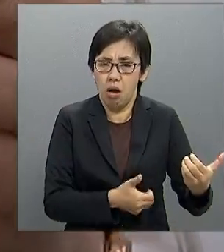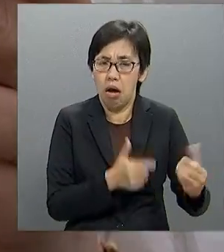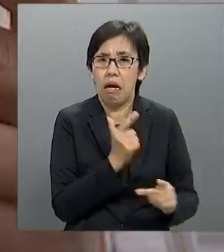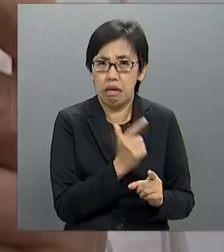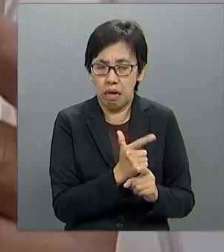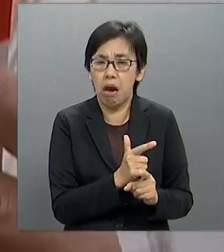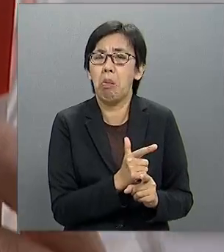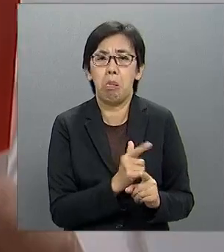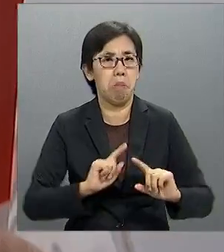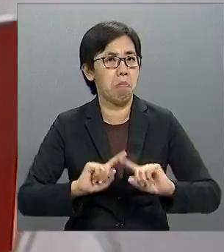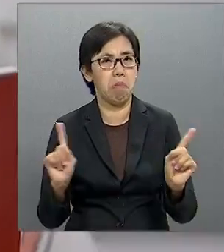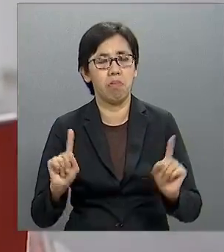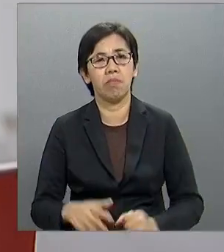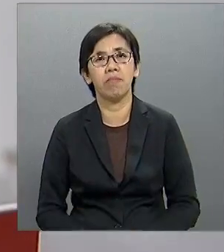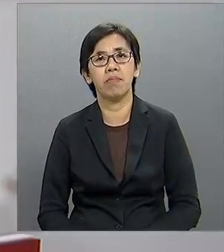มา